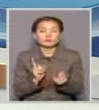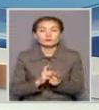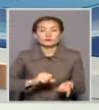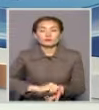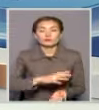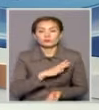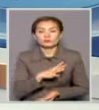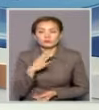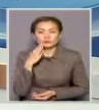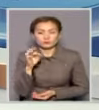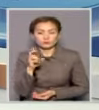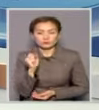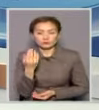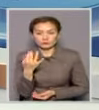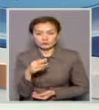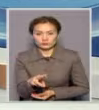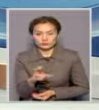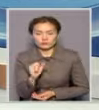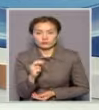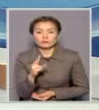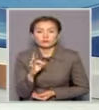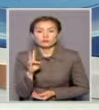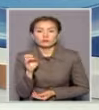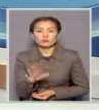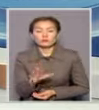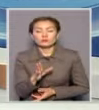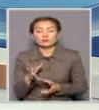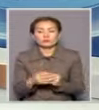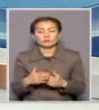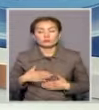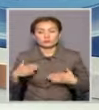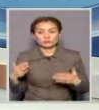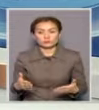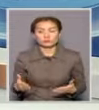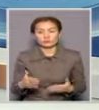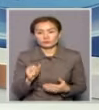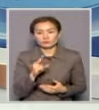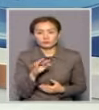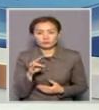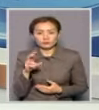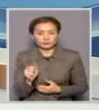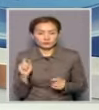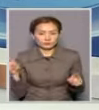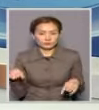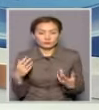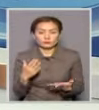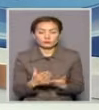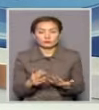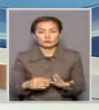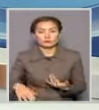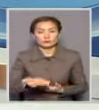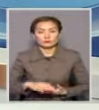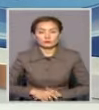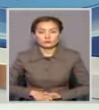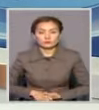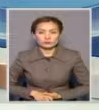принял участие области Аким Серик Шапкенов, который поблагодарил Илью Жаканова за вклад в культуру страны. Подробнее